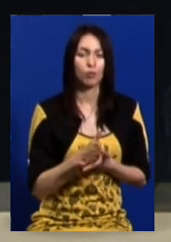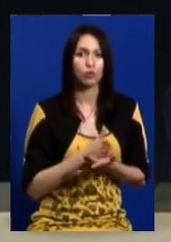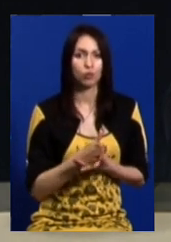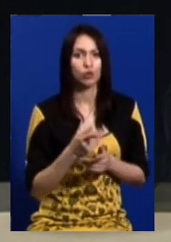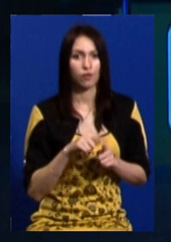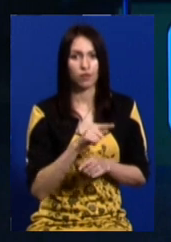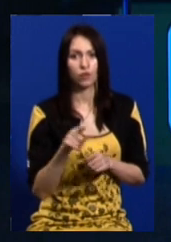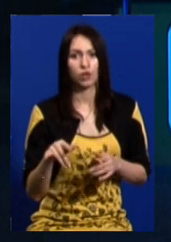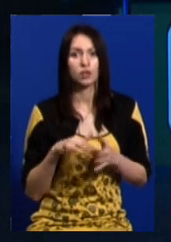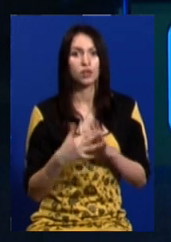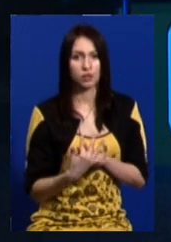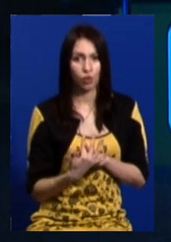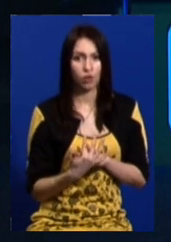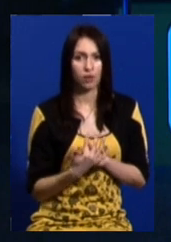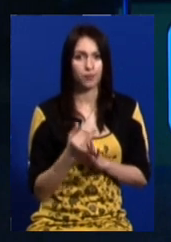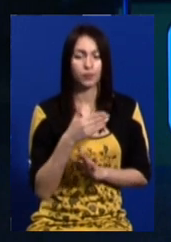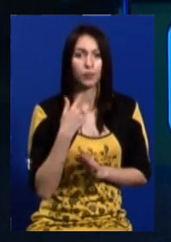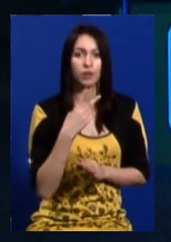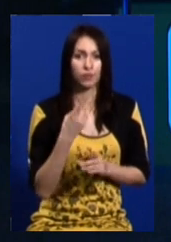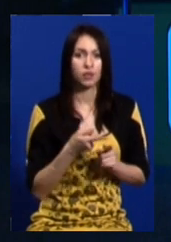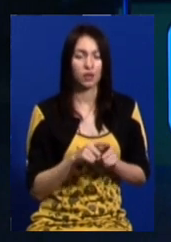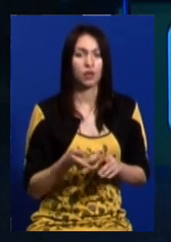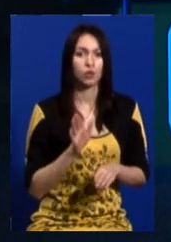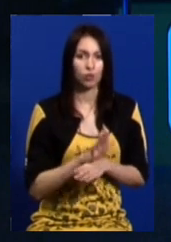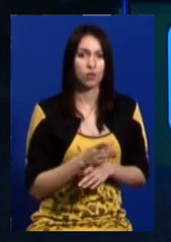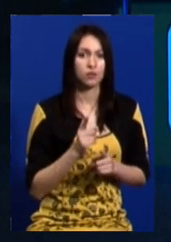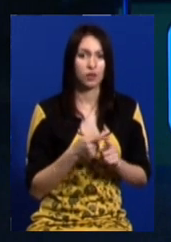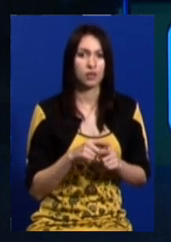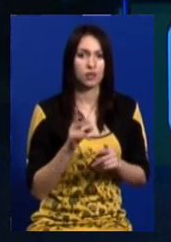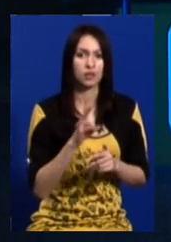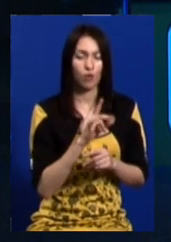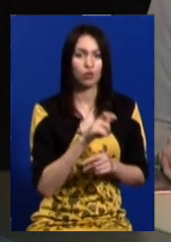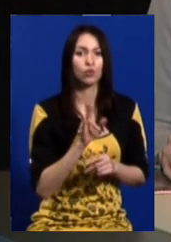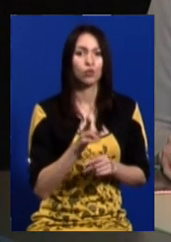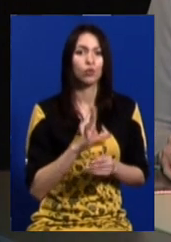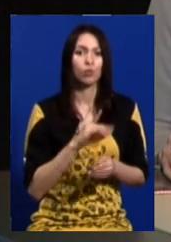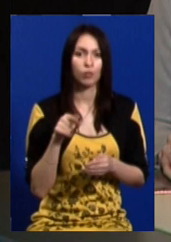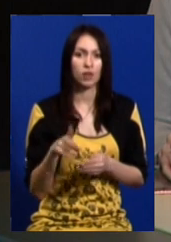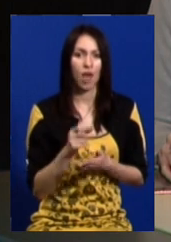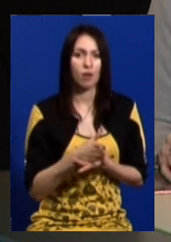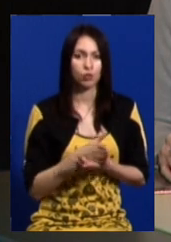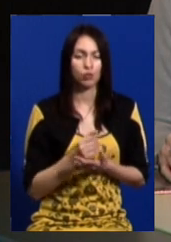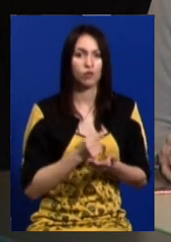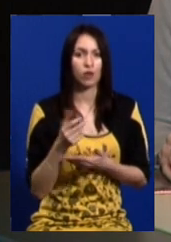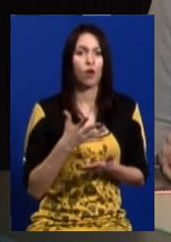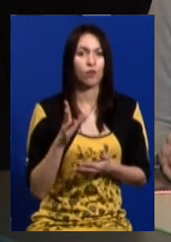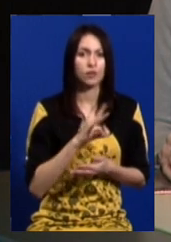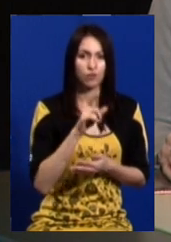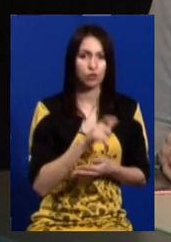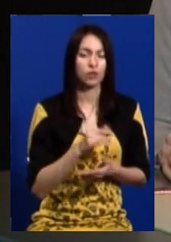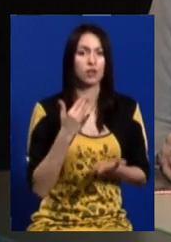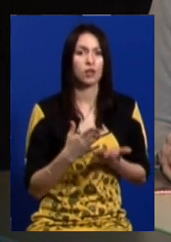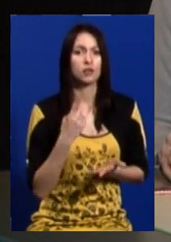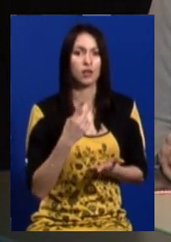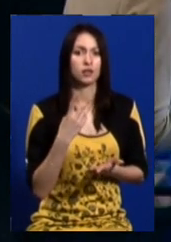села. Ми бачили ці навіть укази, які священники були туди призначені на обслуговування цей. І тут, якщо один і